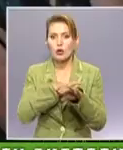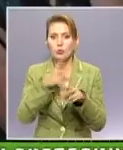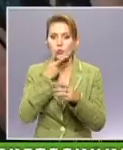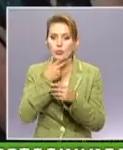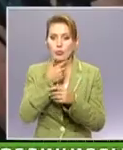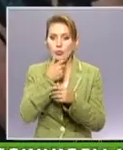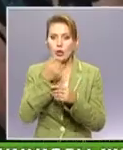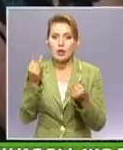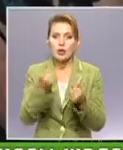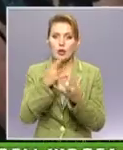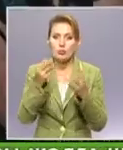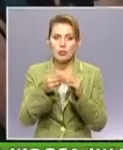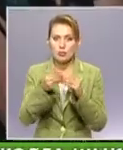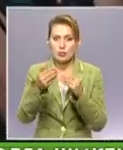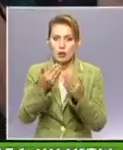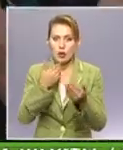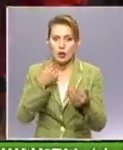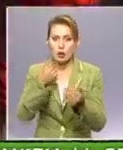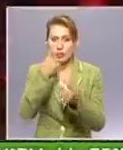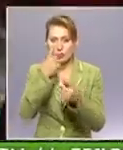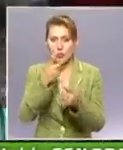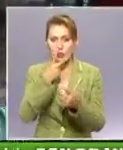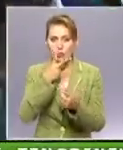тамашалап, кем-кетігін ескертуге келіпті.